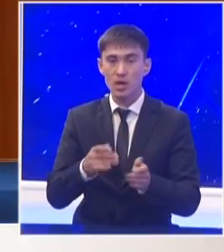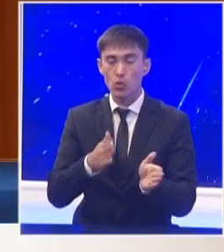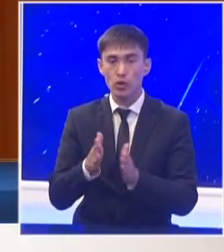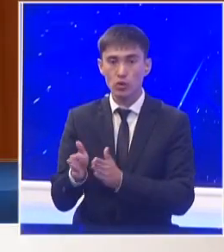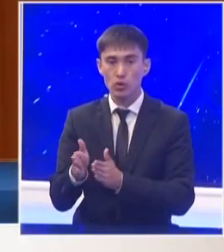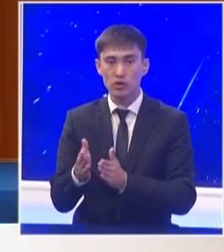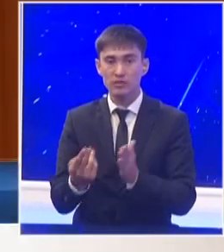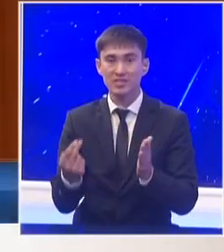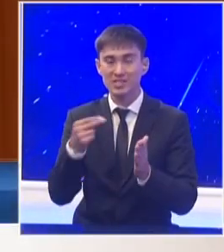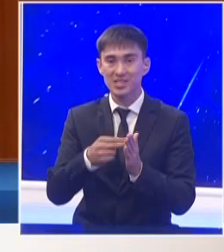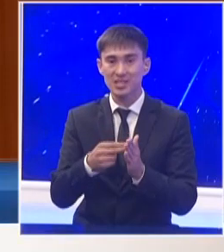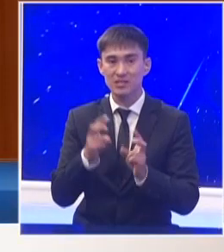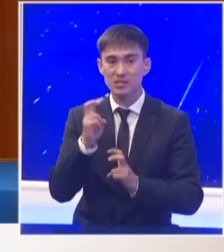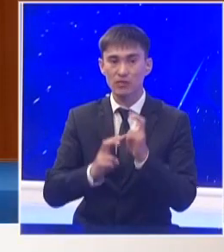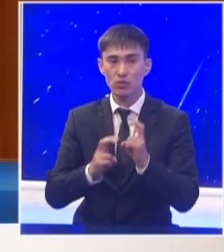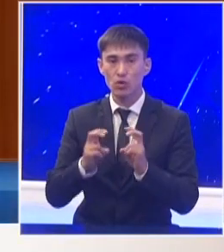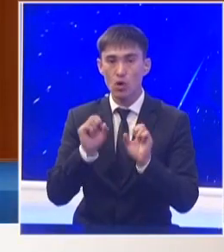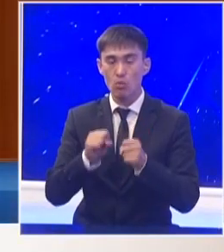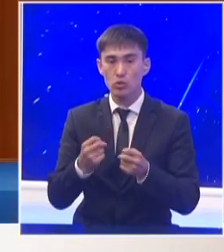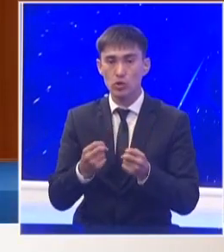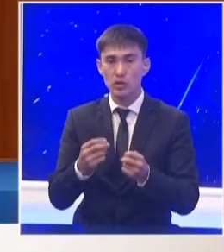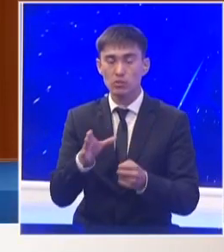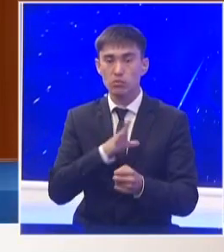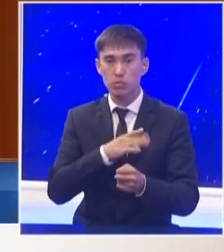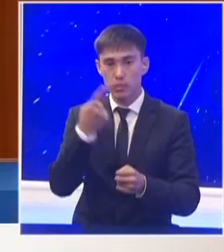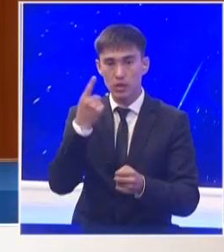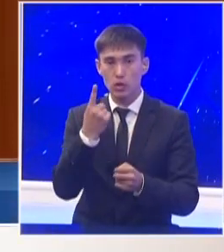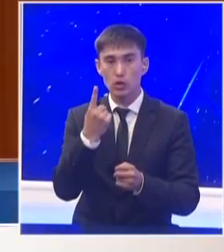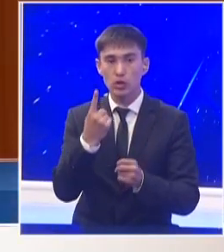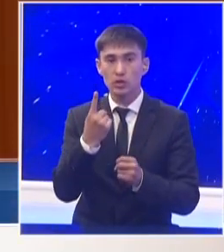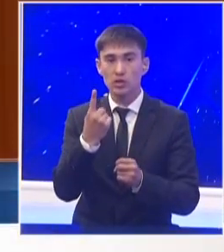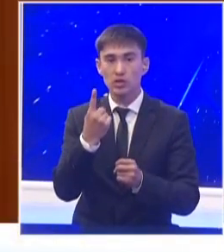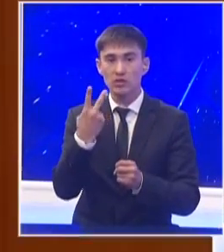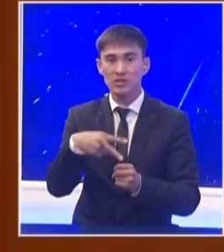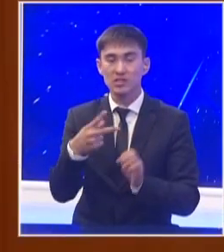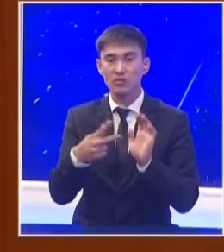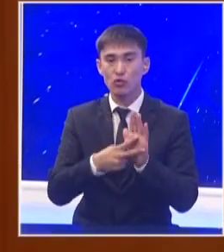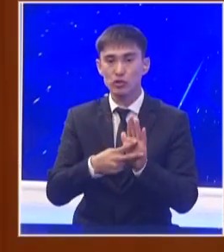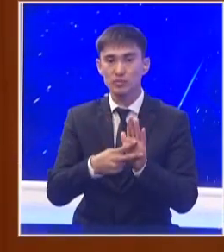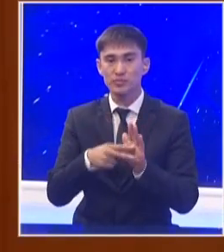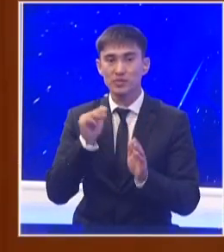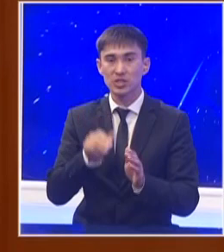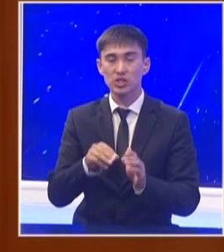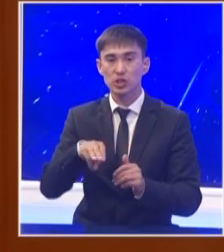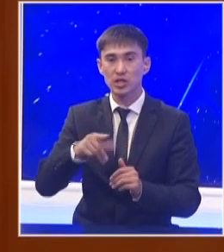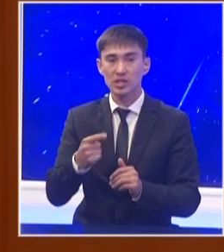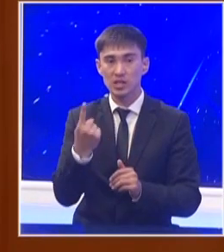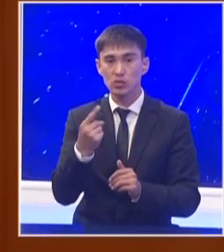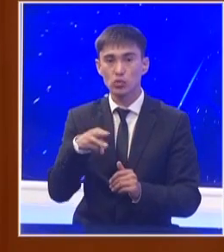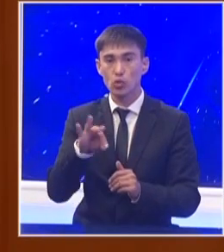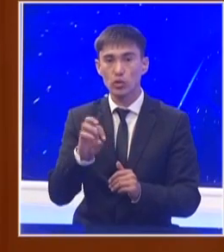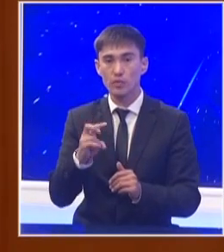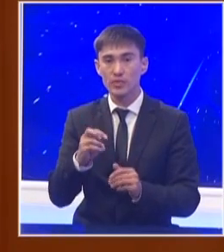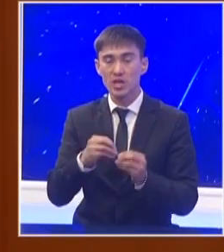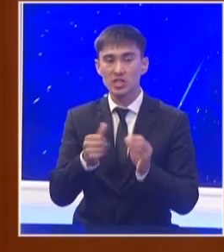регулирования отпускной цены с завода, вы знаете, установлена была цена 28 тысяч тенге за тонну или 16 тенге за литр на